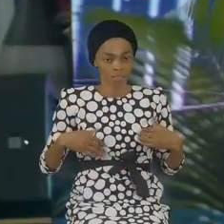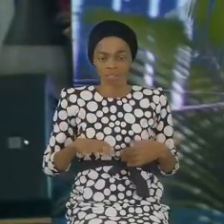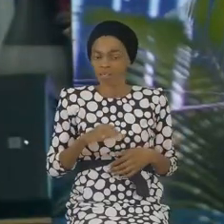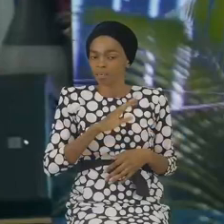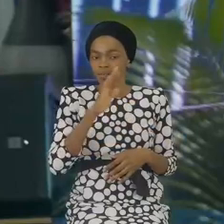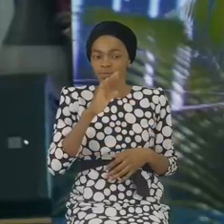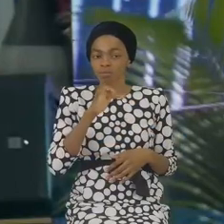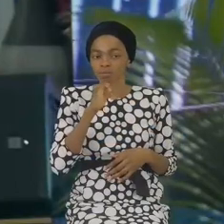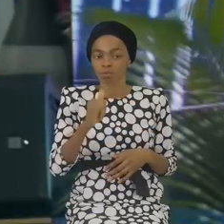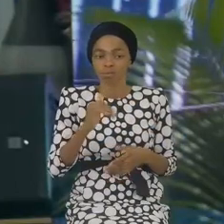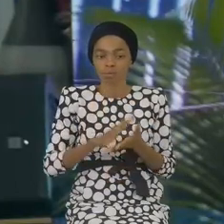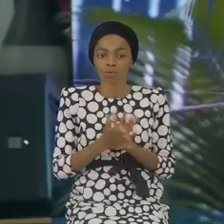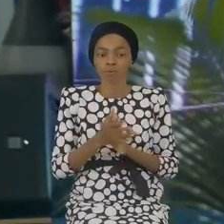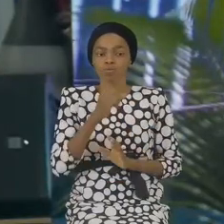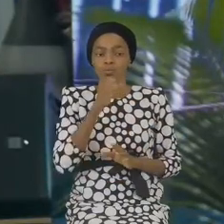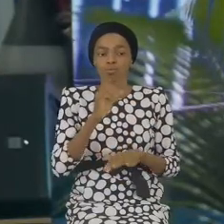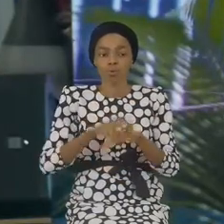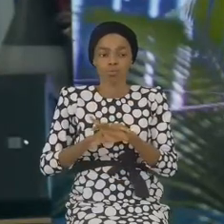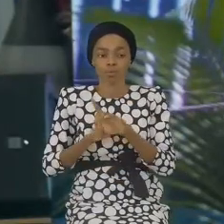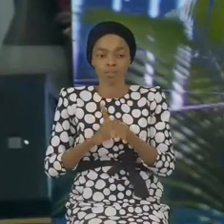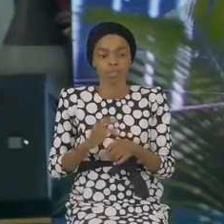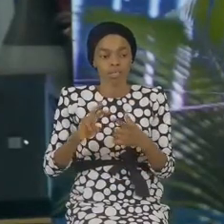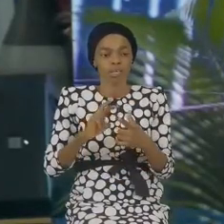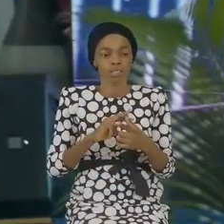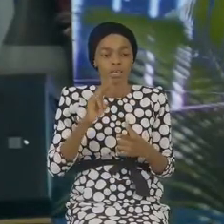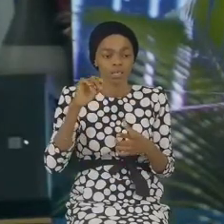ton vêtement ne s'est point usé